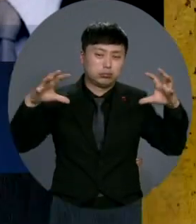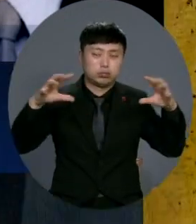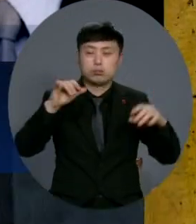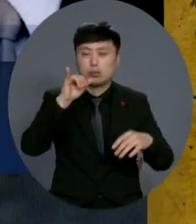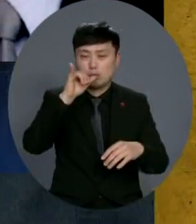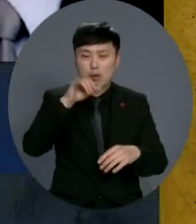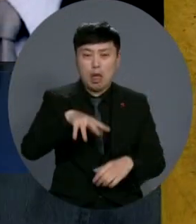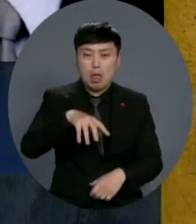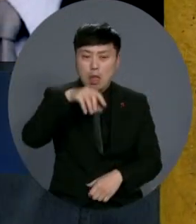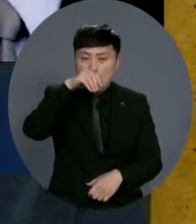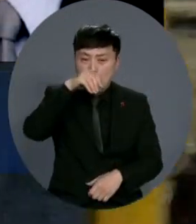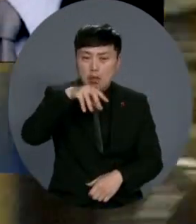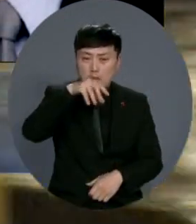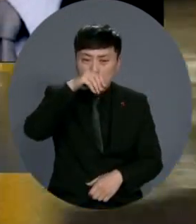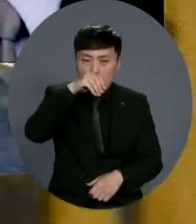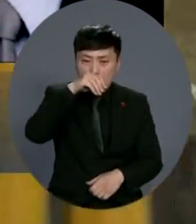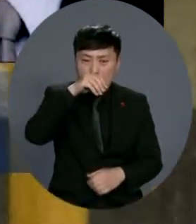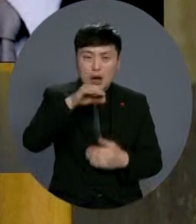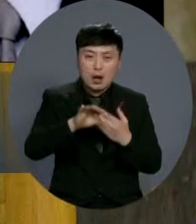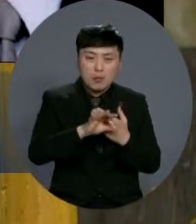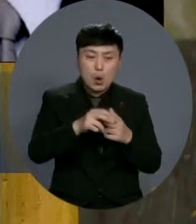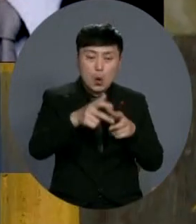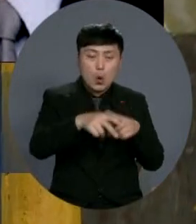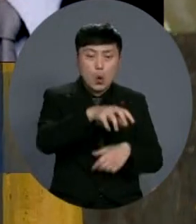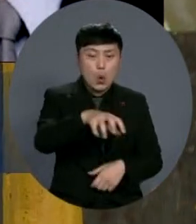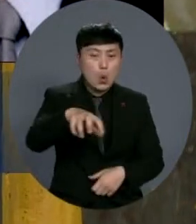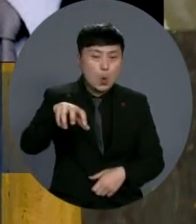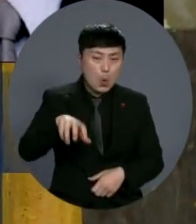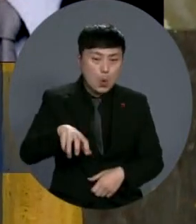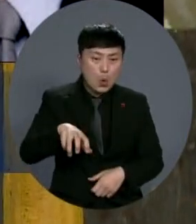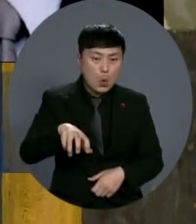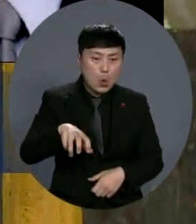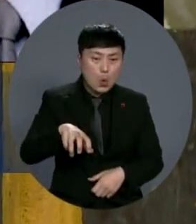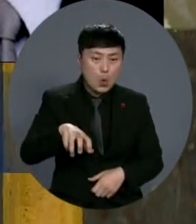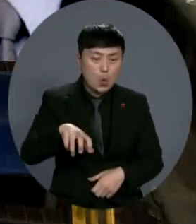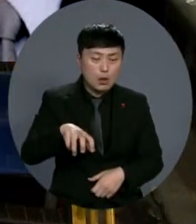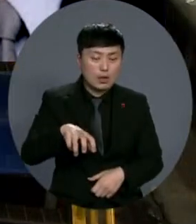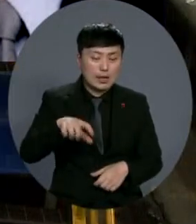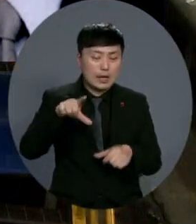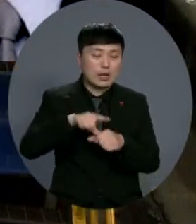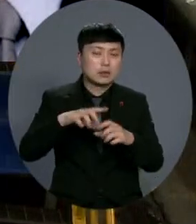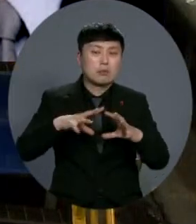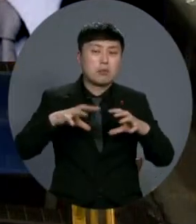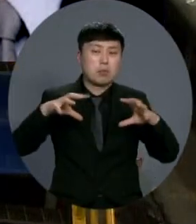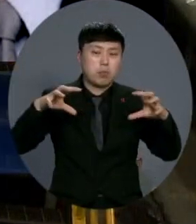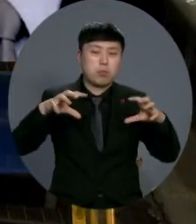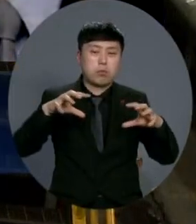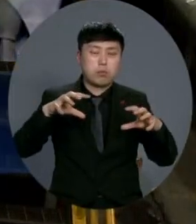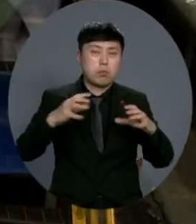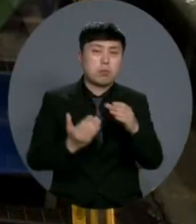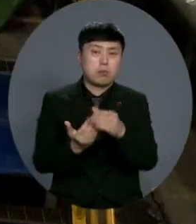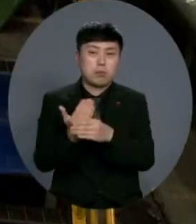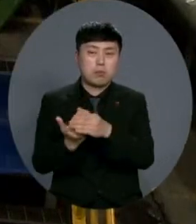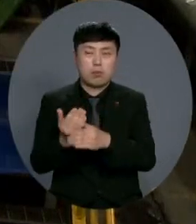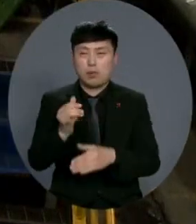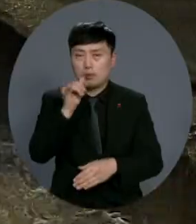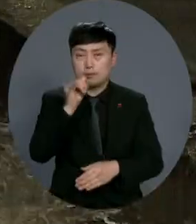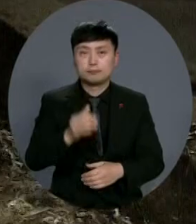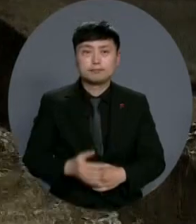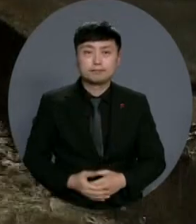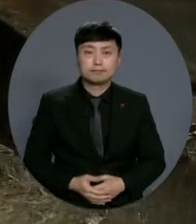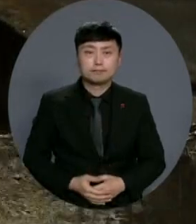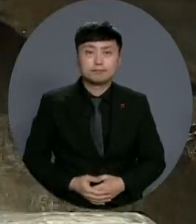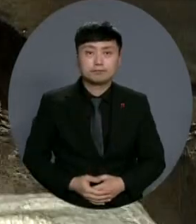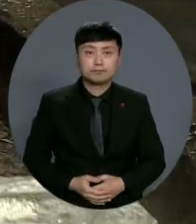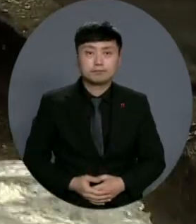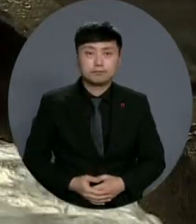이나 이런 산에 광물이 이제 녹아 들어가 있는 이 공정 어디선가든 다 발생할 수 있을 겁니다. 재련소에서.